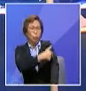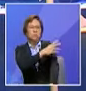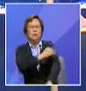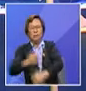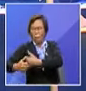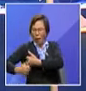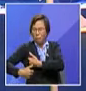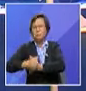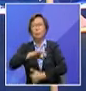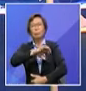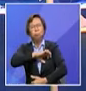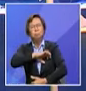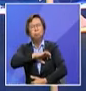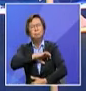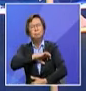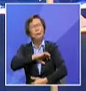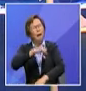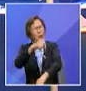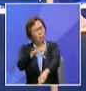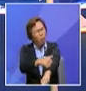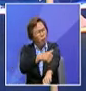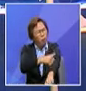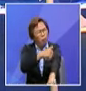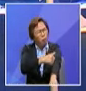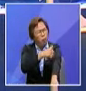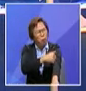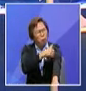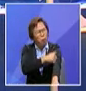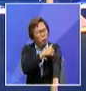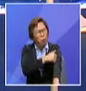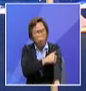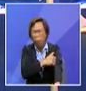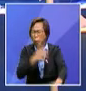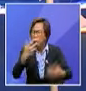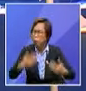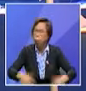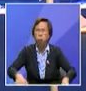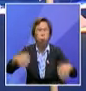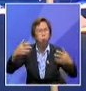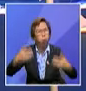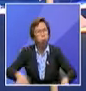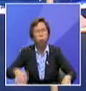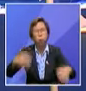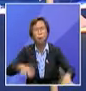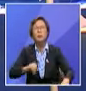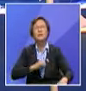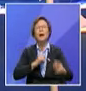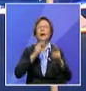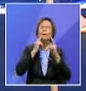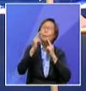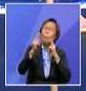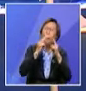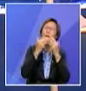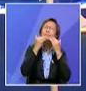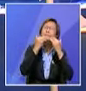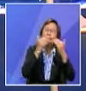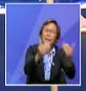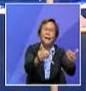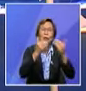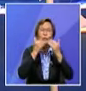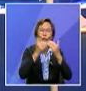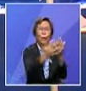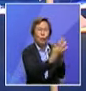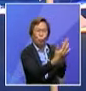keselamatan, adalah satu pengorbanan yang tiada tolok bandingnya. Saya ingin merakamkan penghargaan kepada